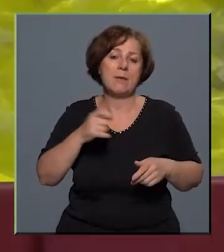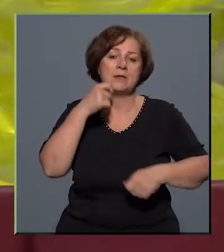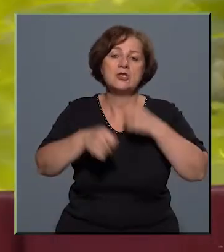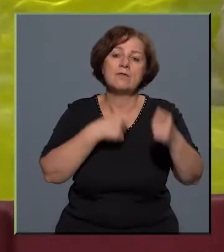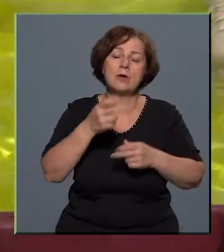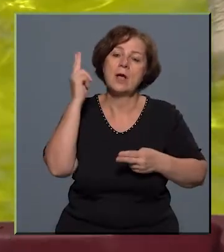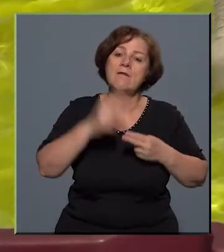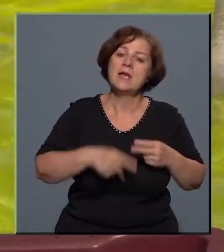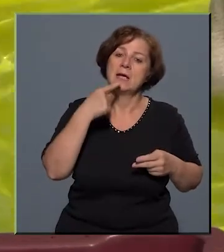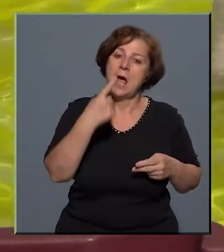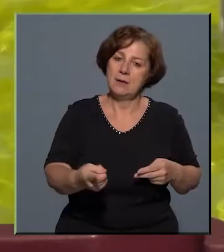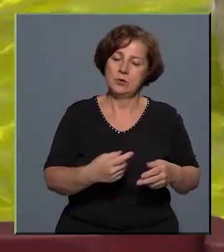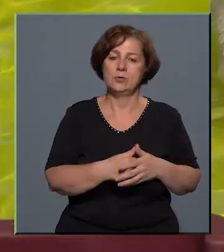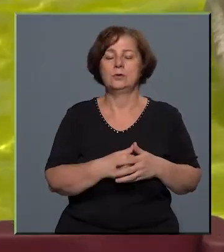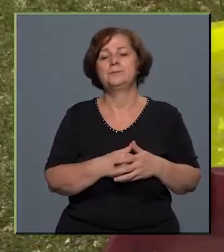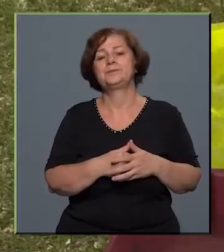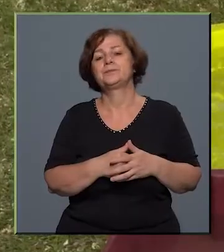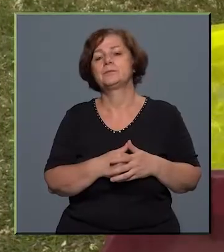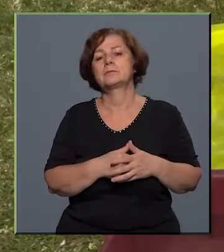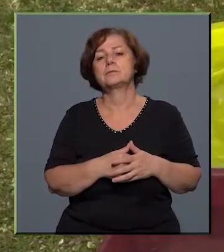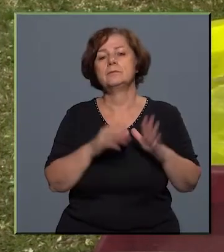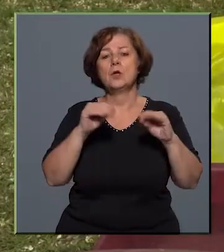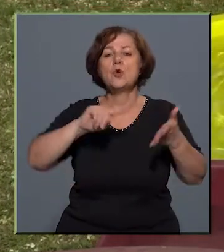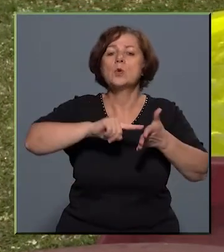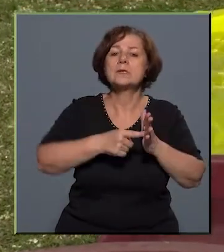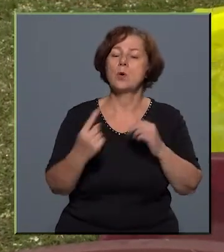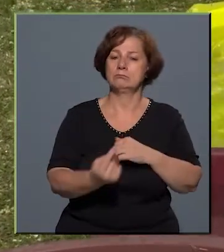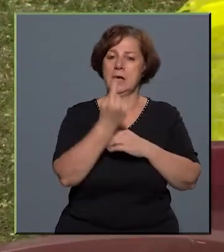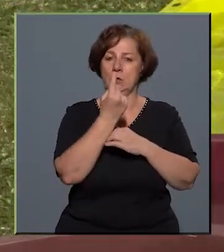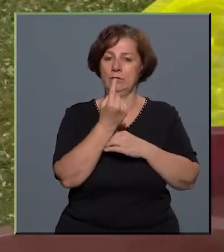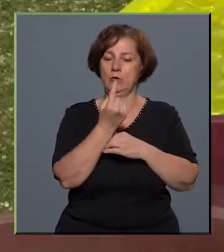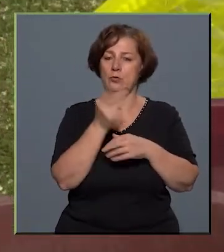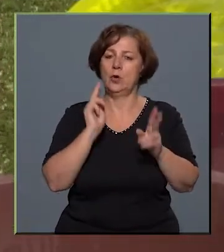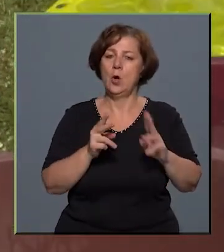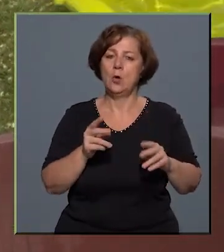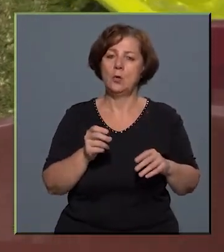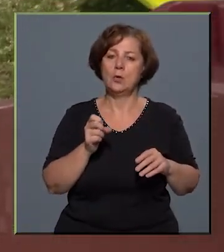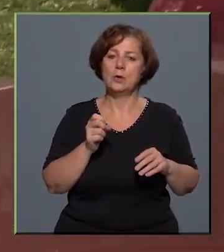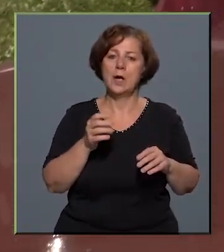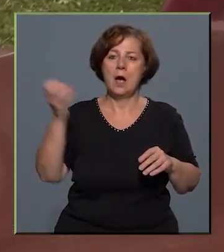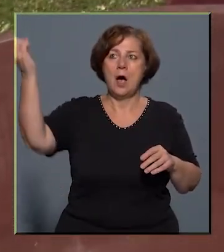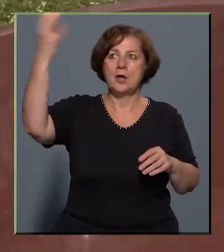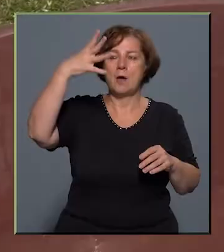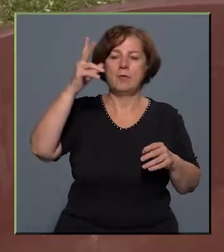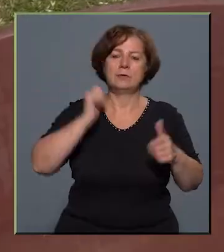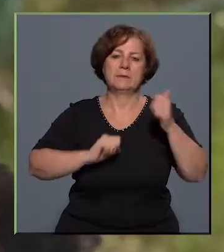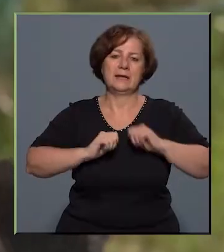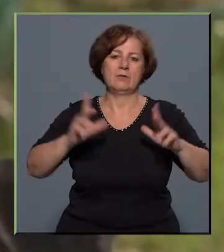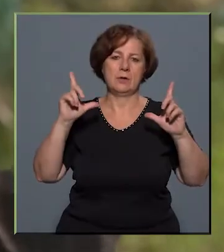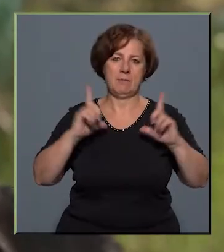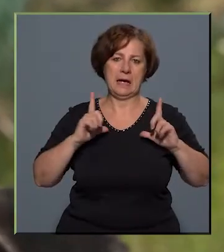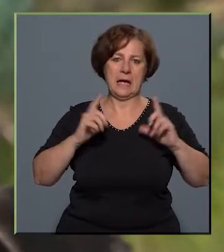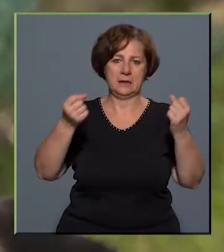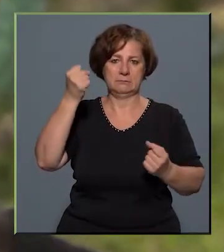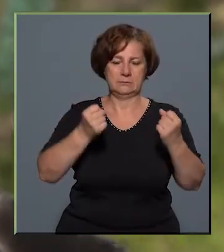a foglalkozások végén elmondunk, hogy ugye sokszor előfordul, hogy napon vagyunk kénytelenek